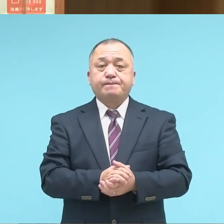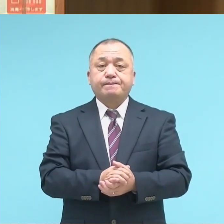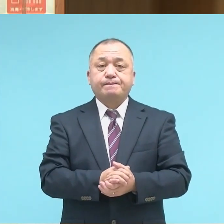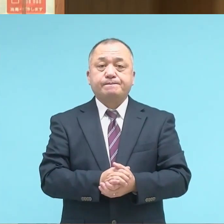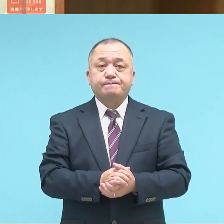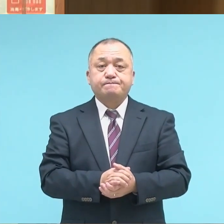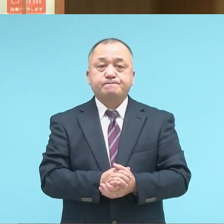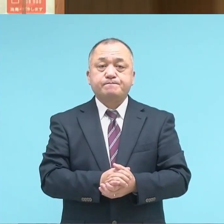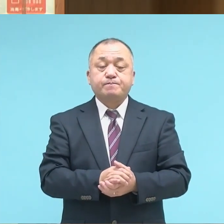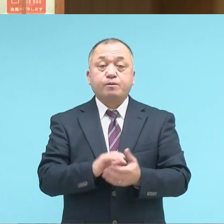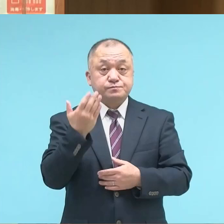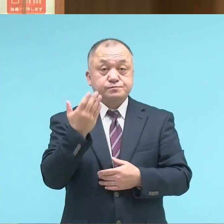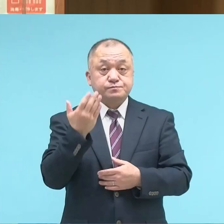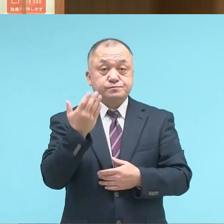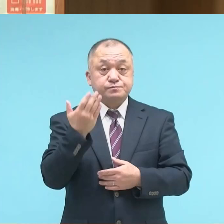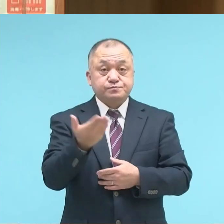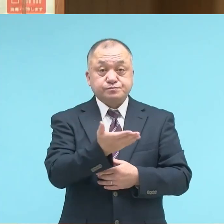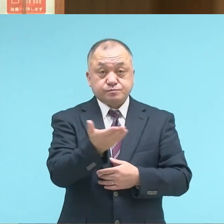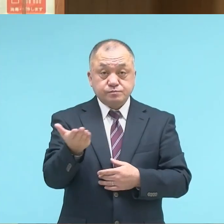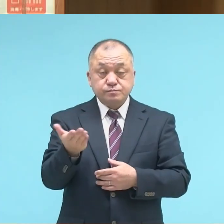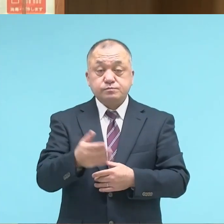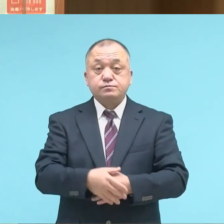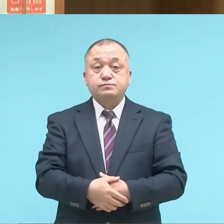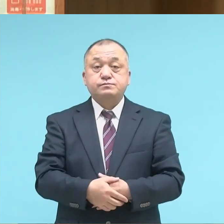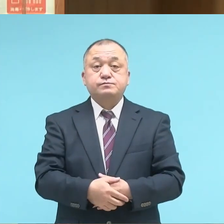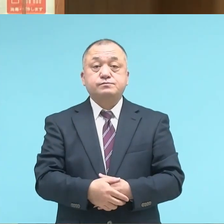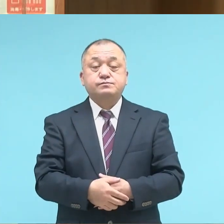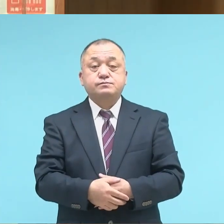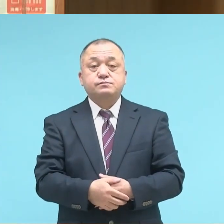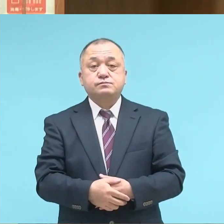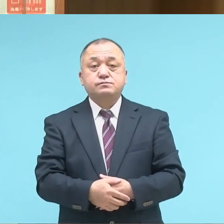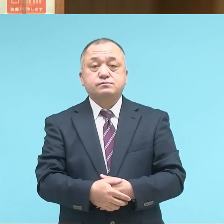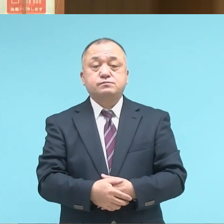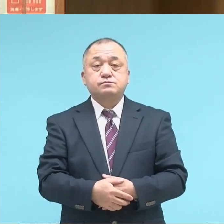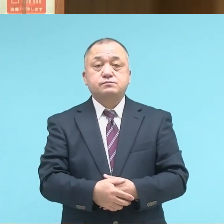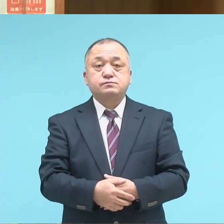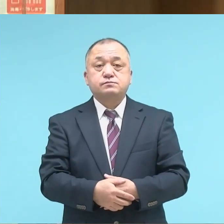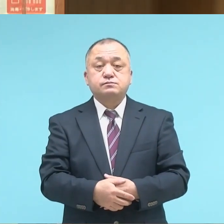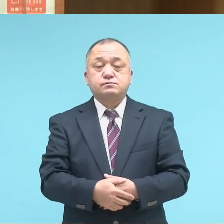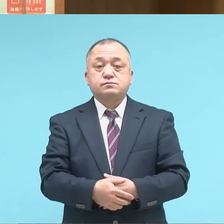ございます。 これの面に関してはよろしい、まだございますか。はい、では